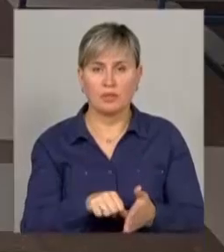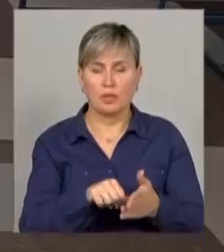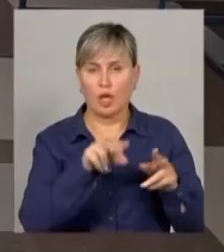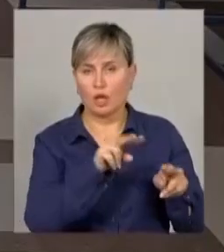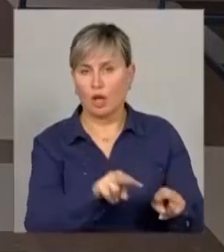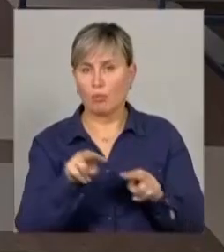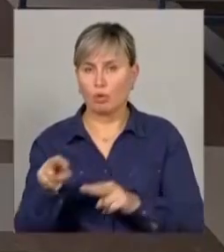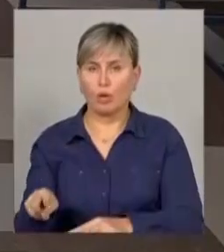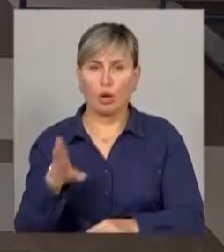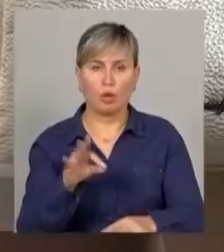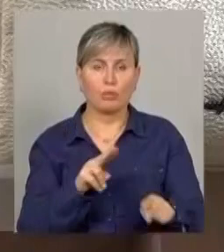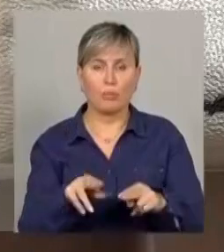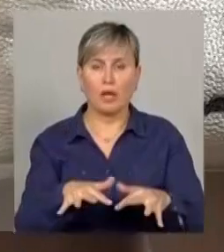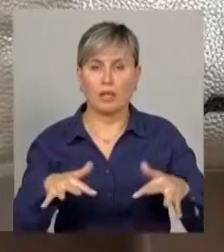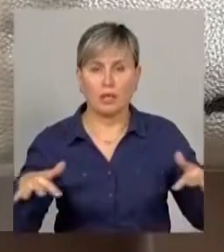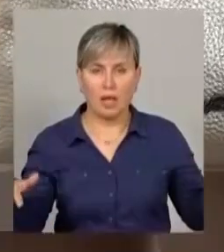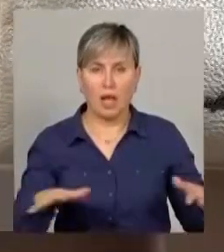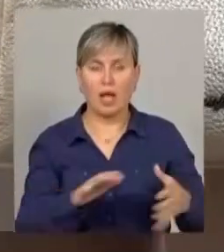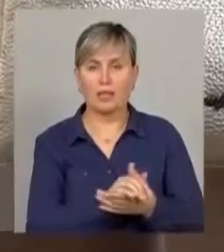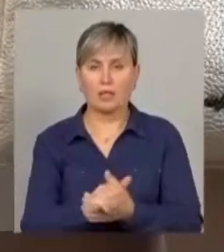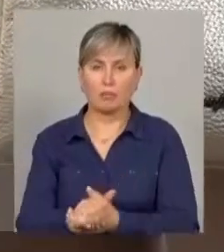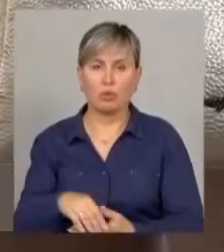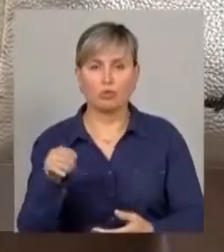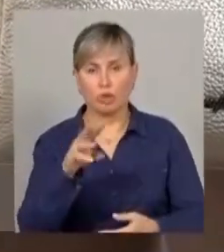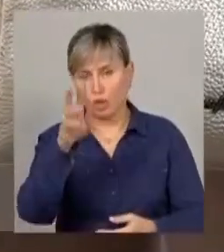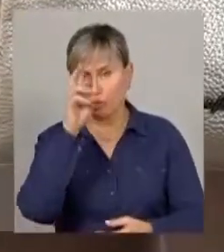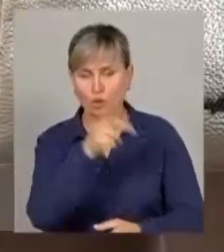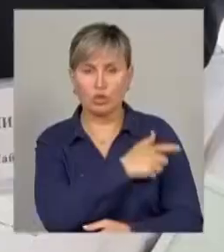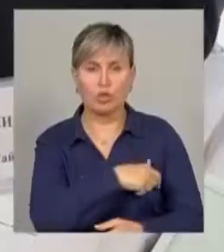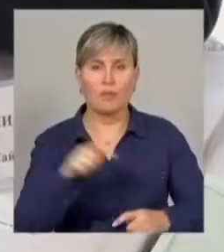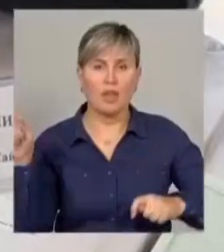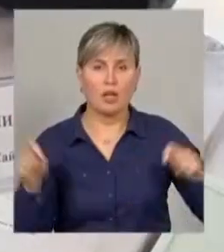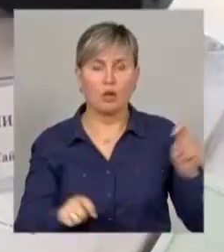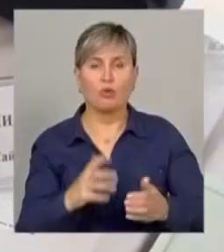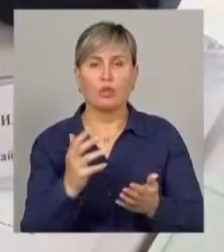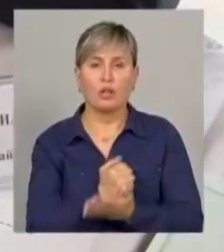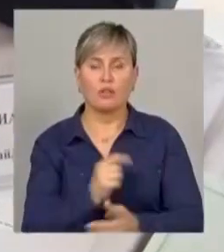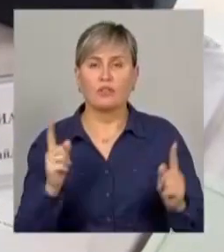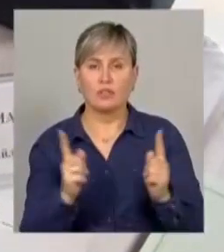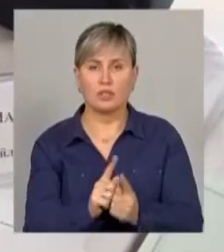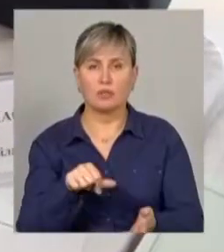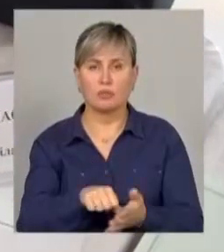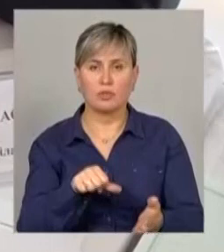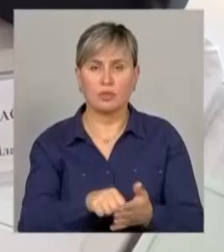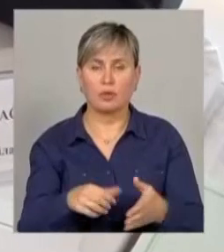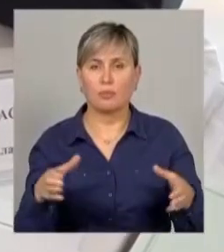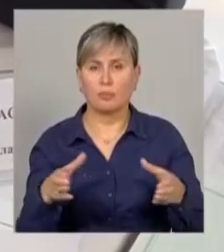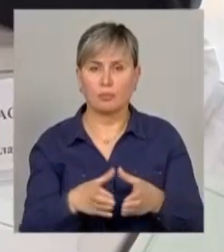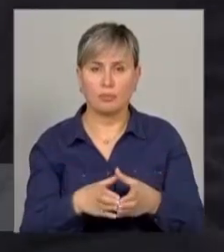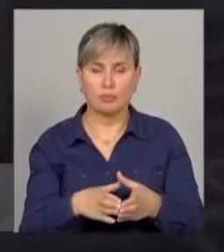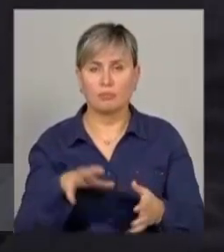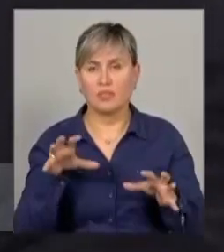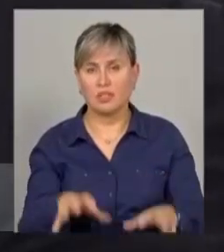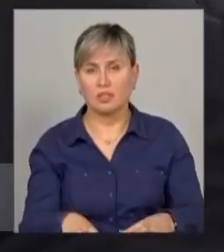наблюдателей от парламентской Ассамблеи тюркских государств членом делегации удалось встретиться с представителями политических партий председателем